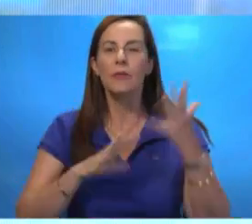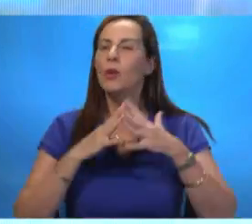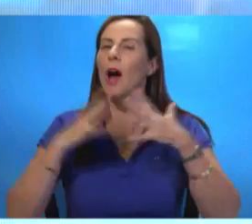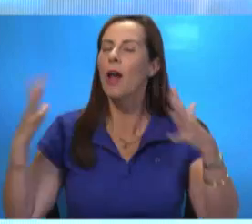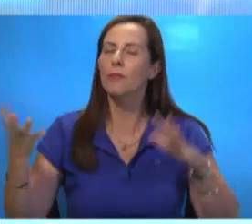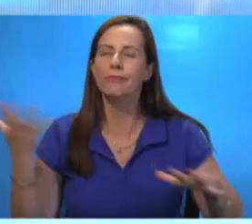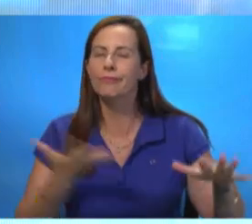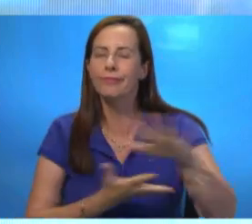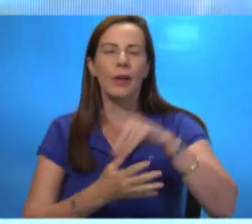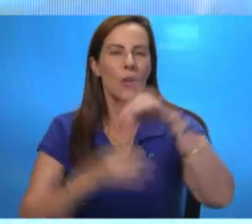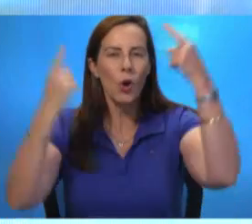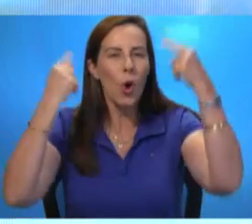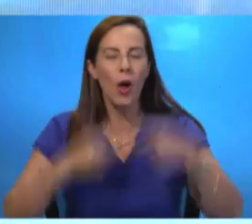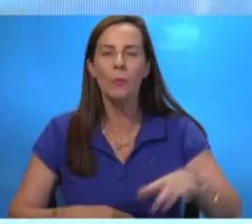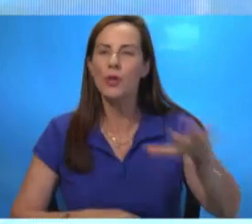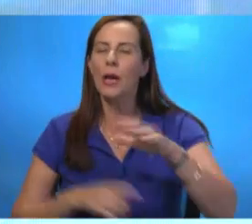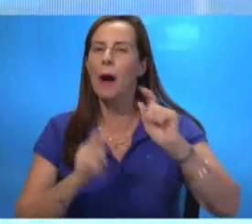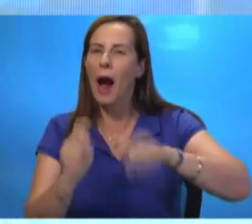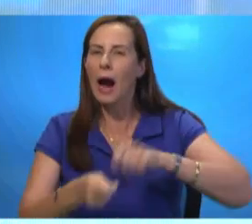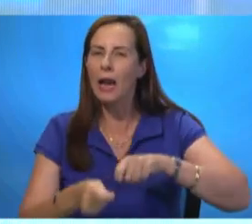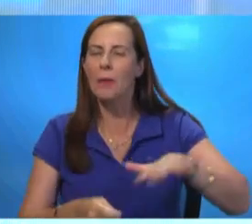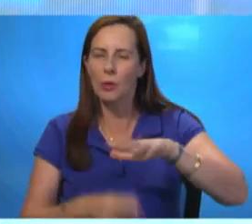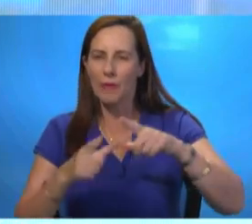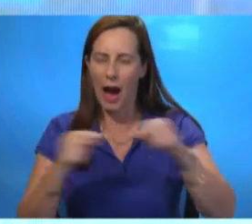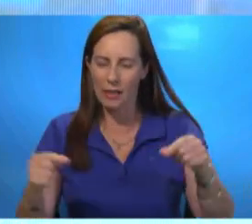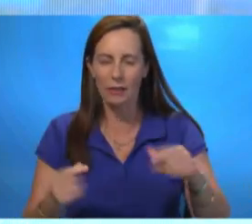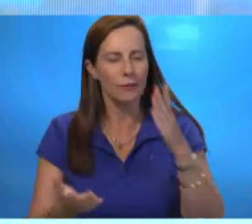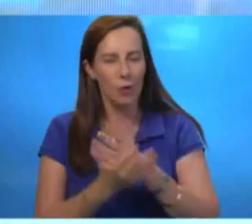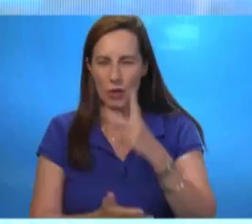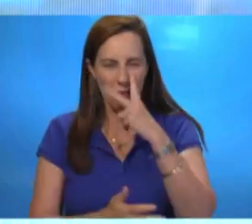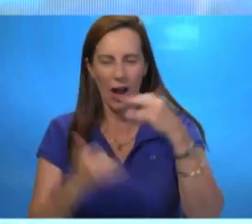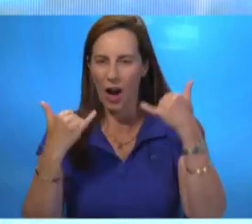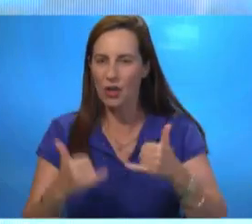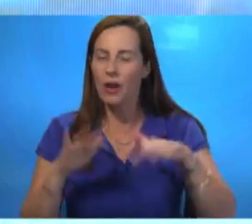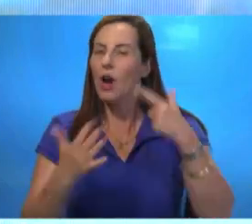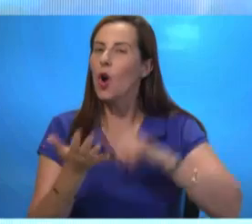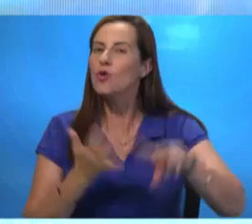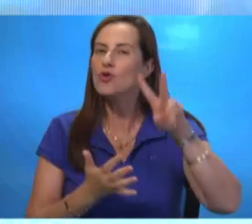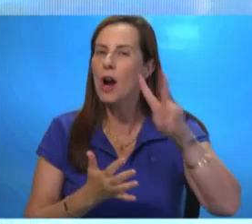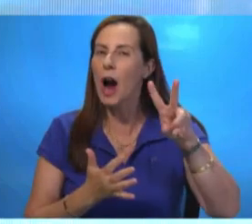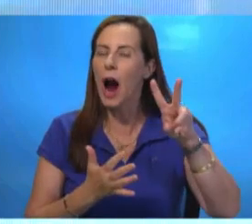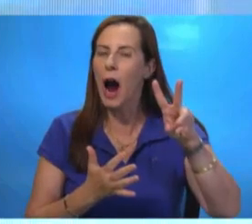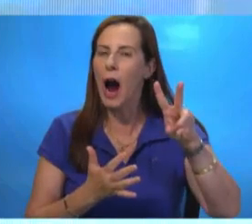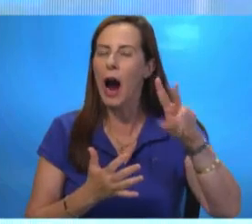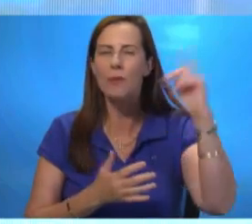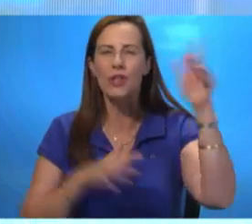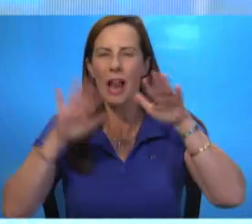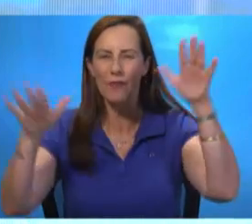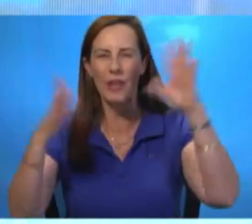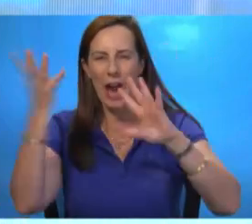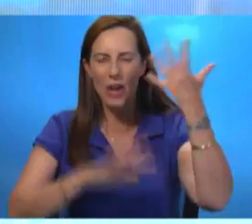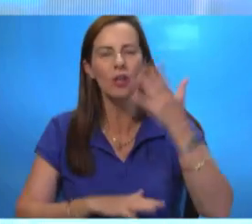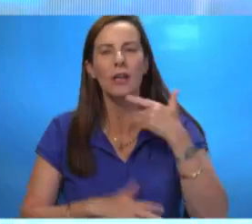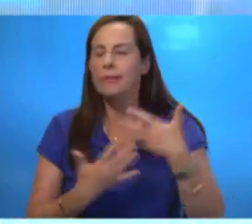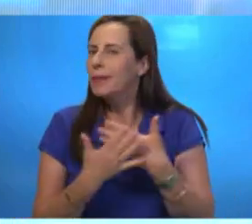משתוללות לאורך כל היום בשטחים חקלאים בעוטף, וכמו שזה נראה עכשיו, אחרי חודשיים של שיגור עפיפוני תבערה, לישראל